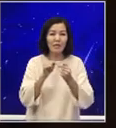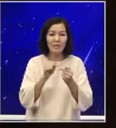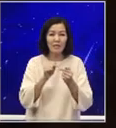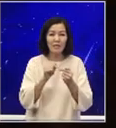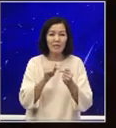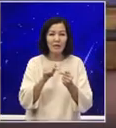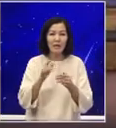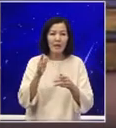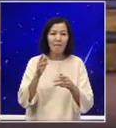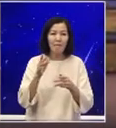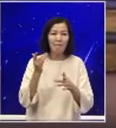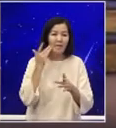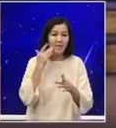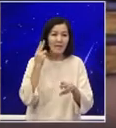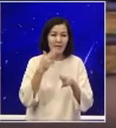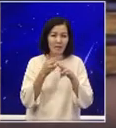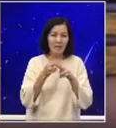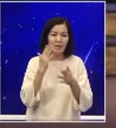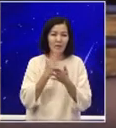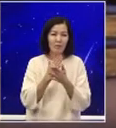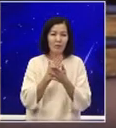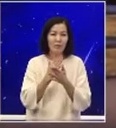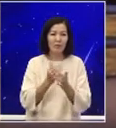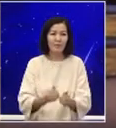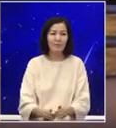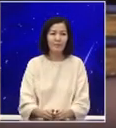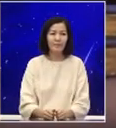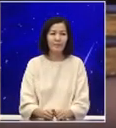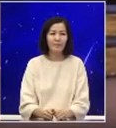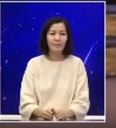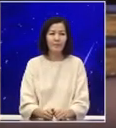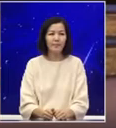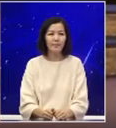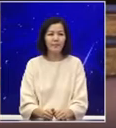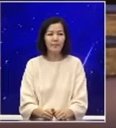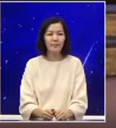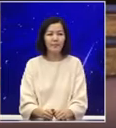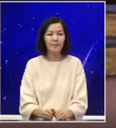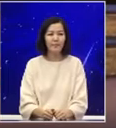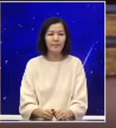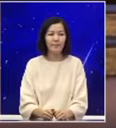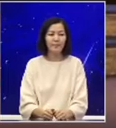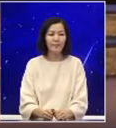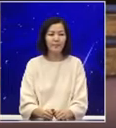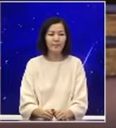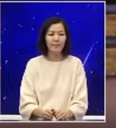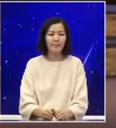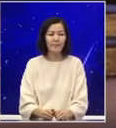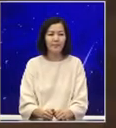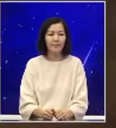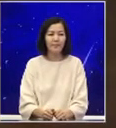жолын кеседі. Досым, өткенде ескертіп едім. Сейфманапқа соқтықпай тек жүрші дегенім қайда? Тыңдадың